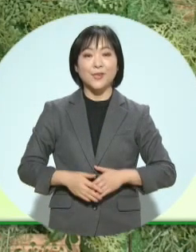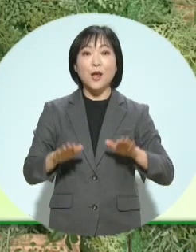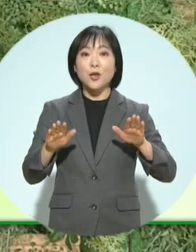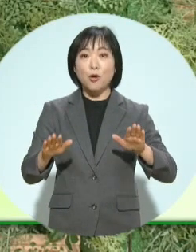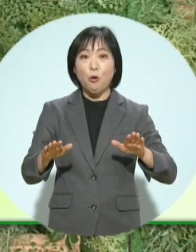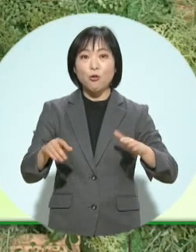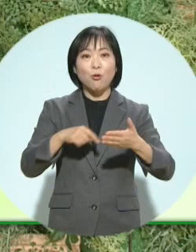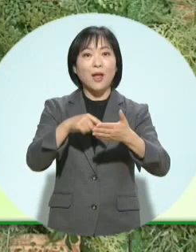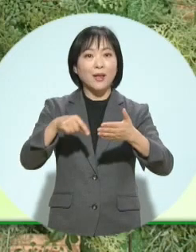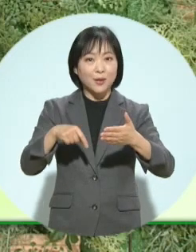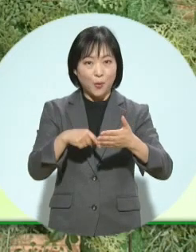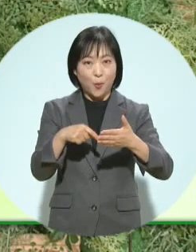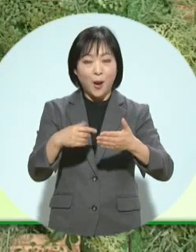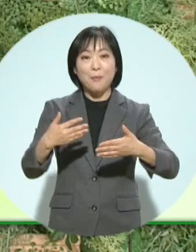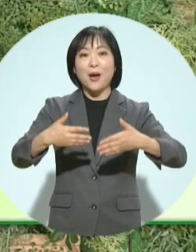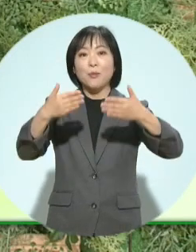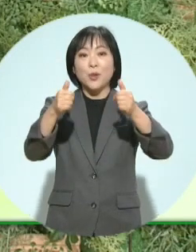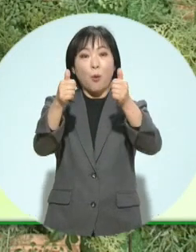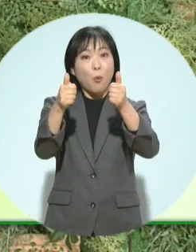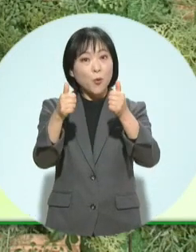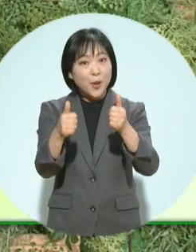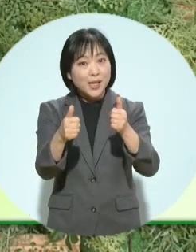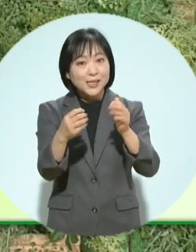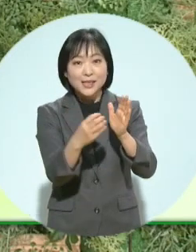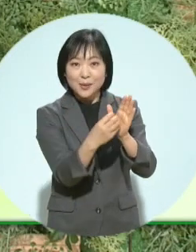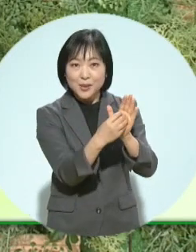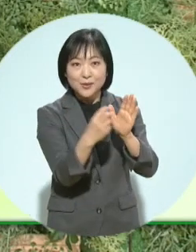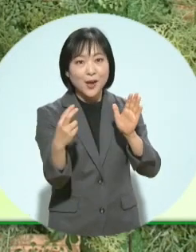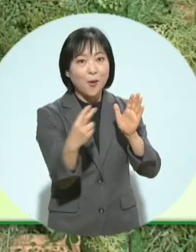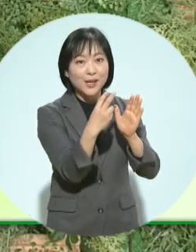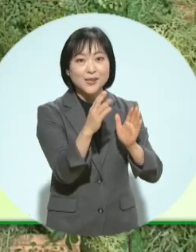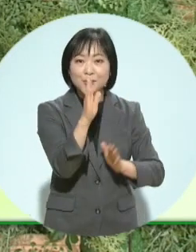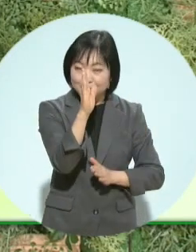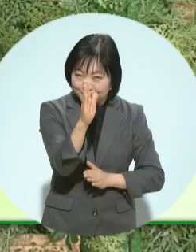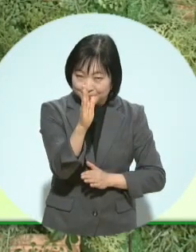今日お伝えした内容は番組のホームページでアップしていますのでご